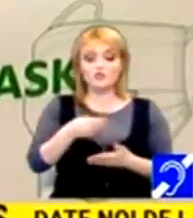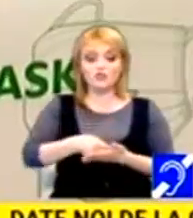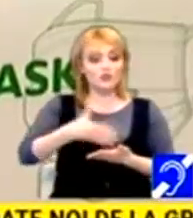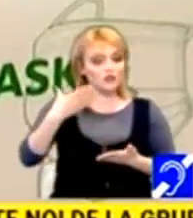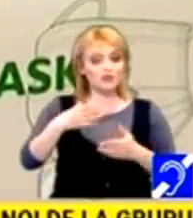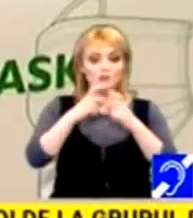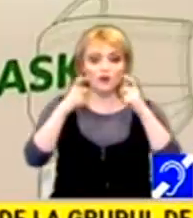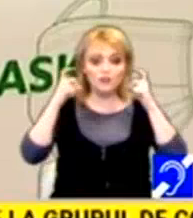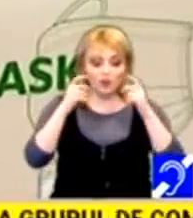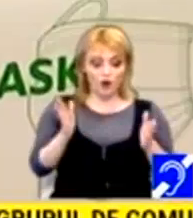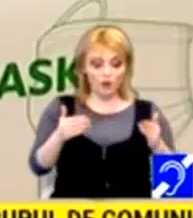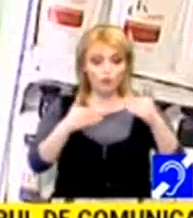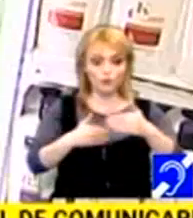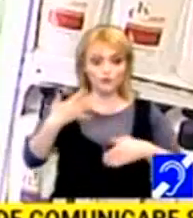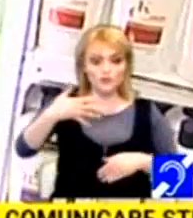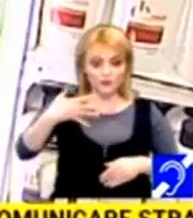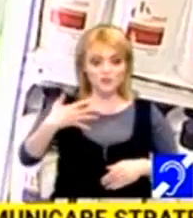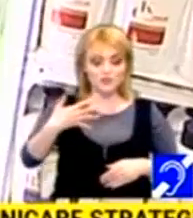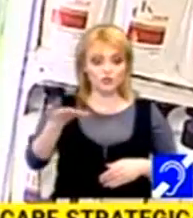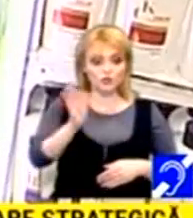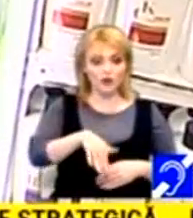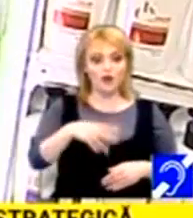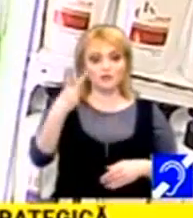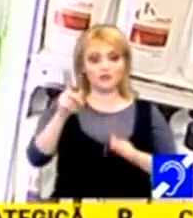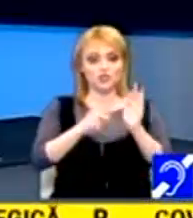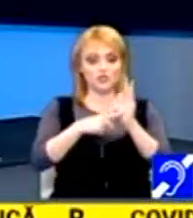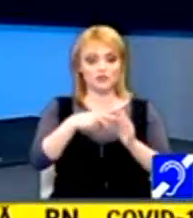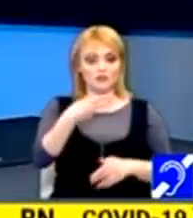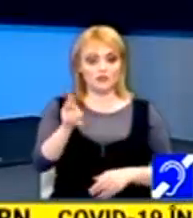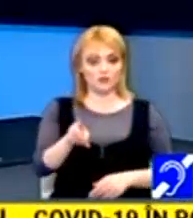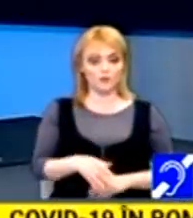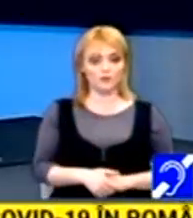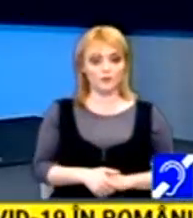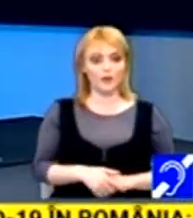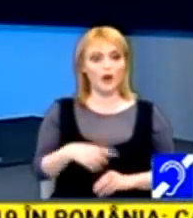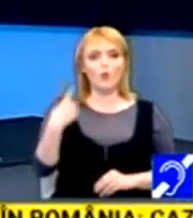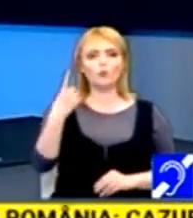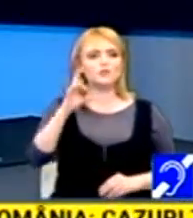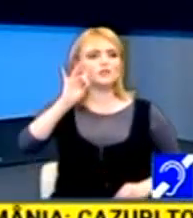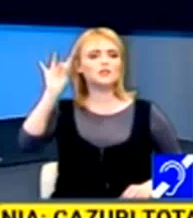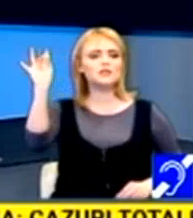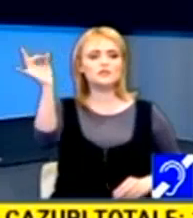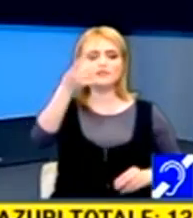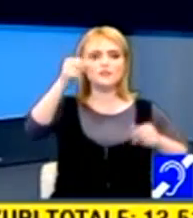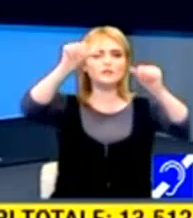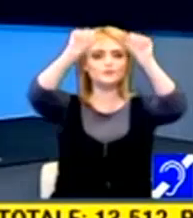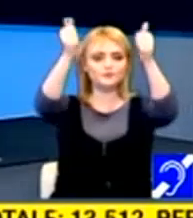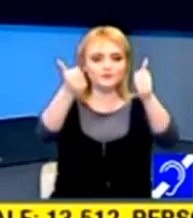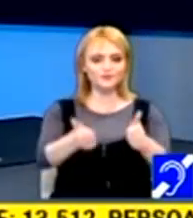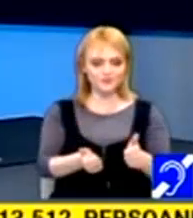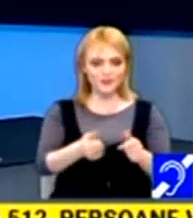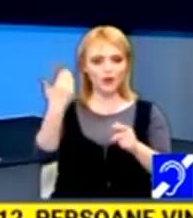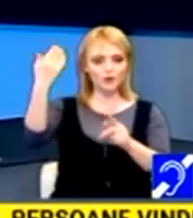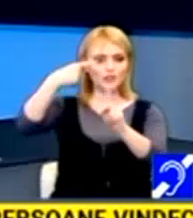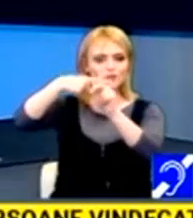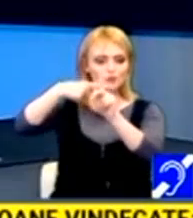cu 50 de bucăți poate ajunge la 26 de euro. Una dintre cele mai cunoscute statui din lume a primit o nouă